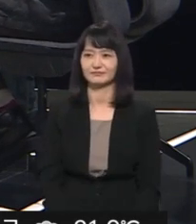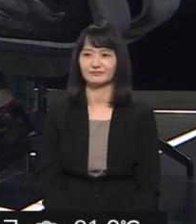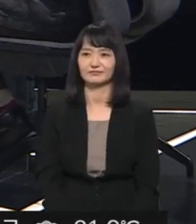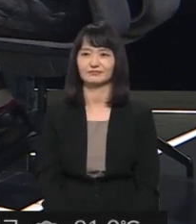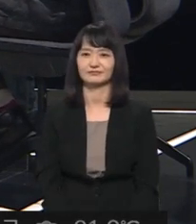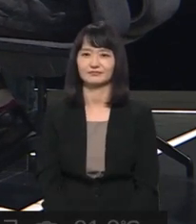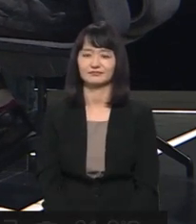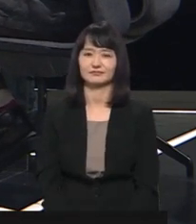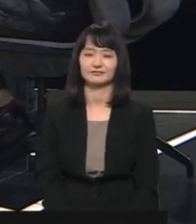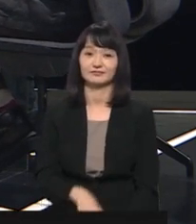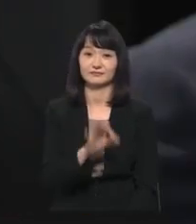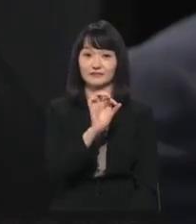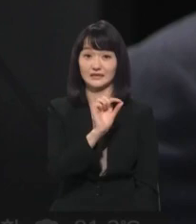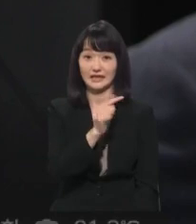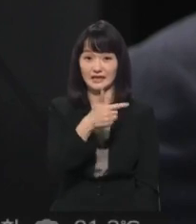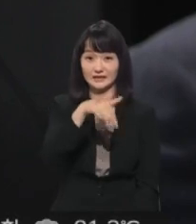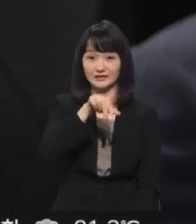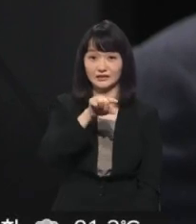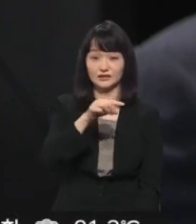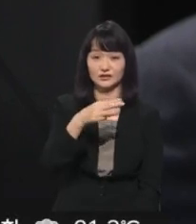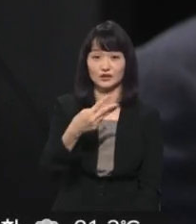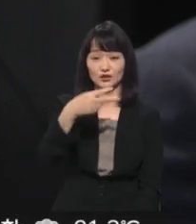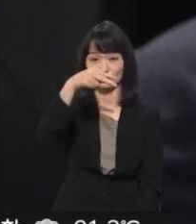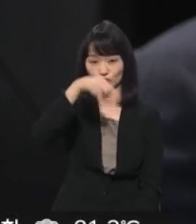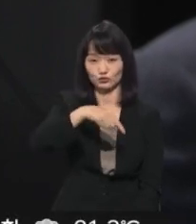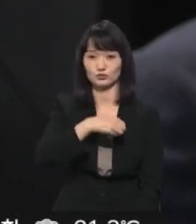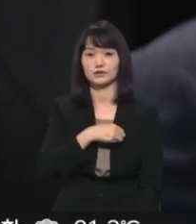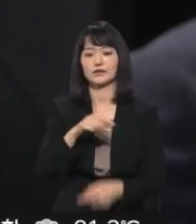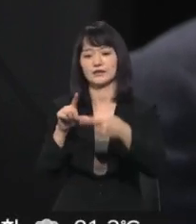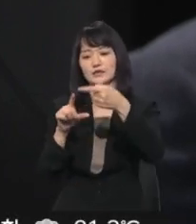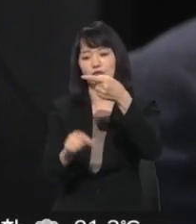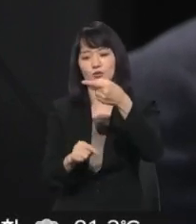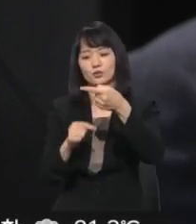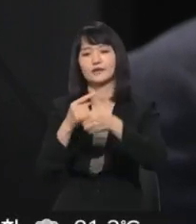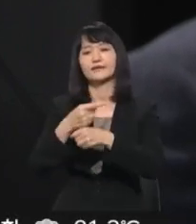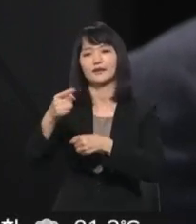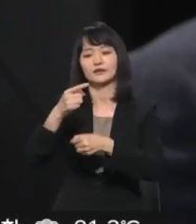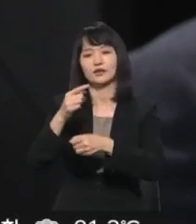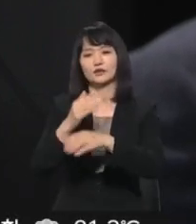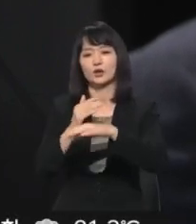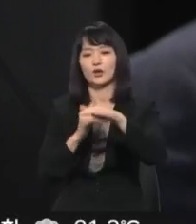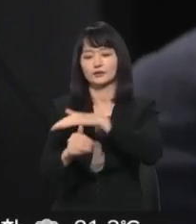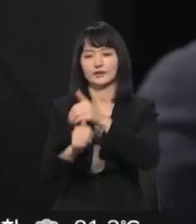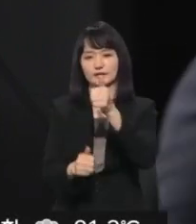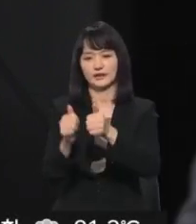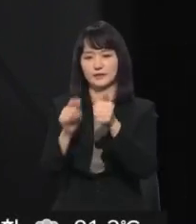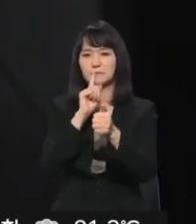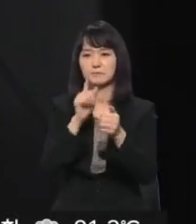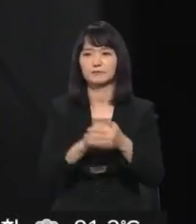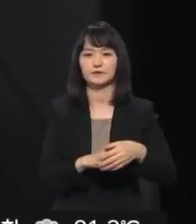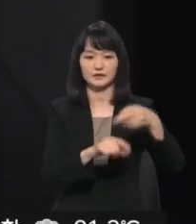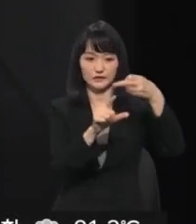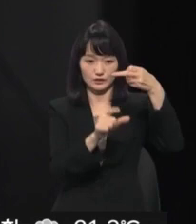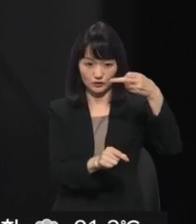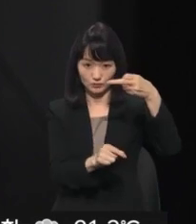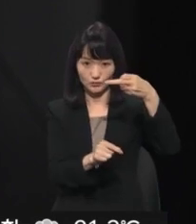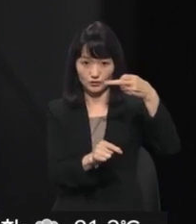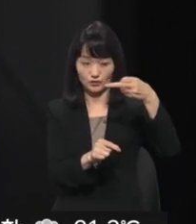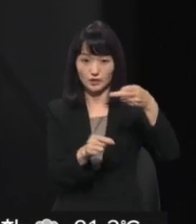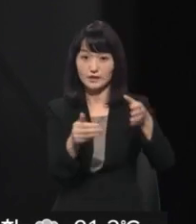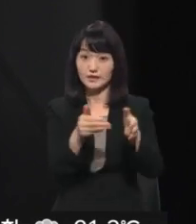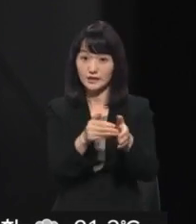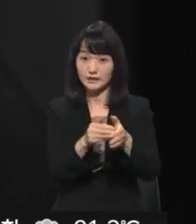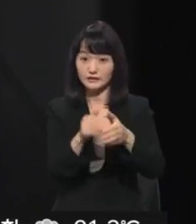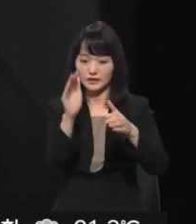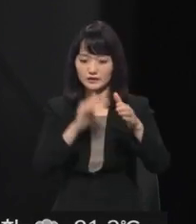편안한 계속 뭐 이제 1월 달 전당대회 뭐 얘기를 하면서 뭘까 12월까지는 정기국회에